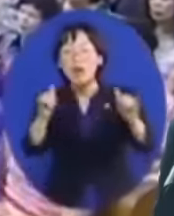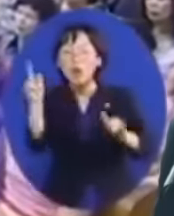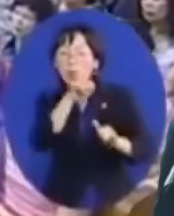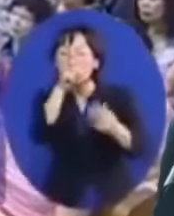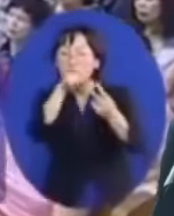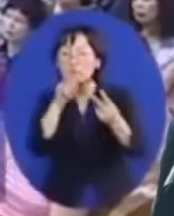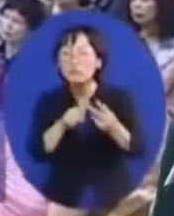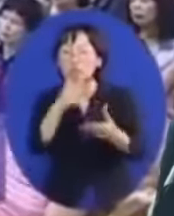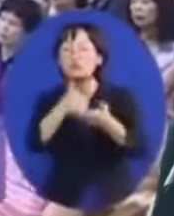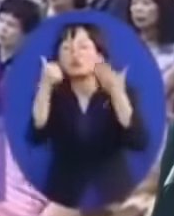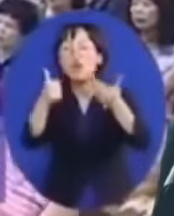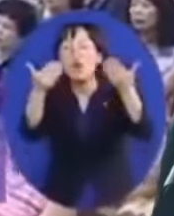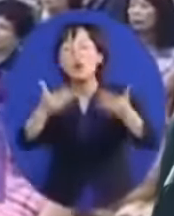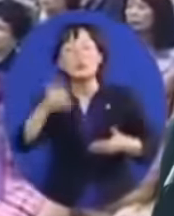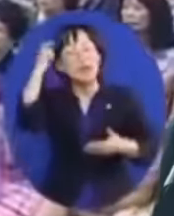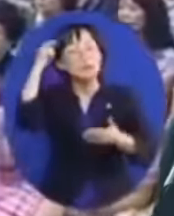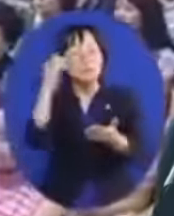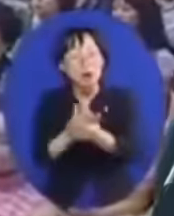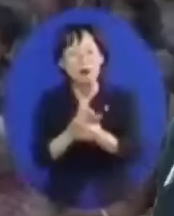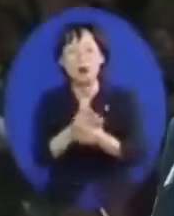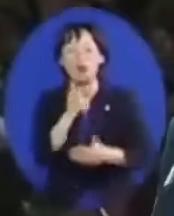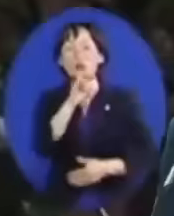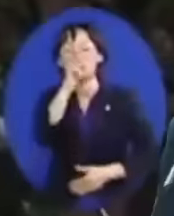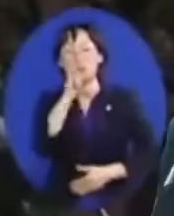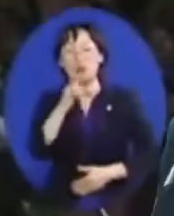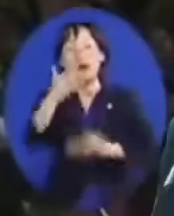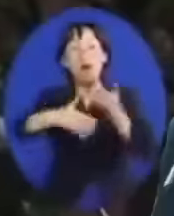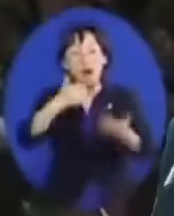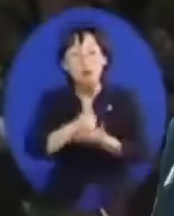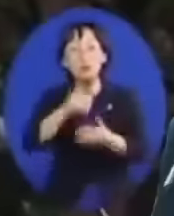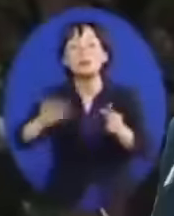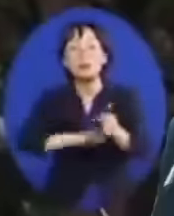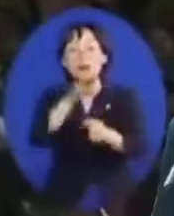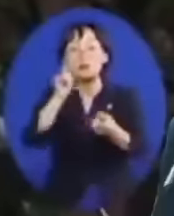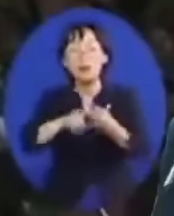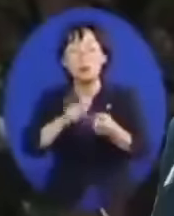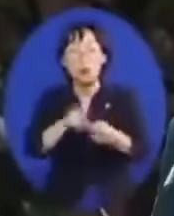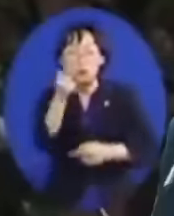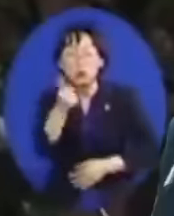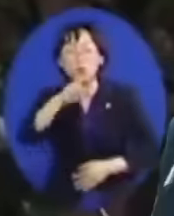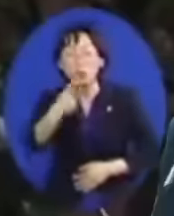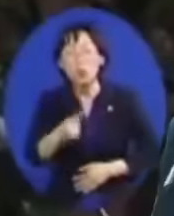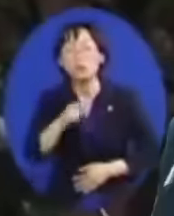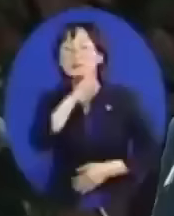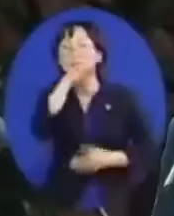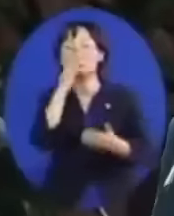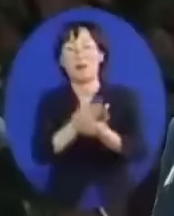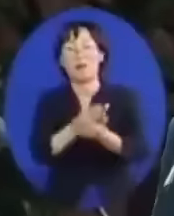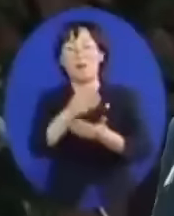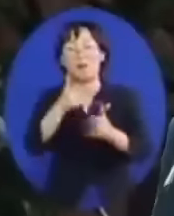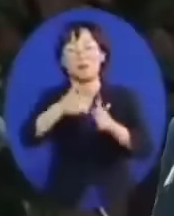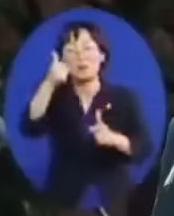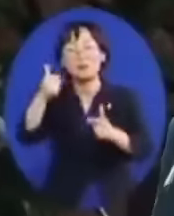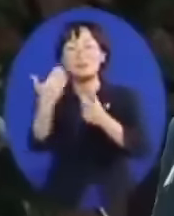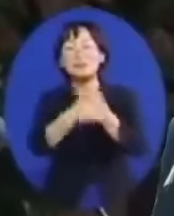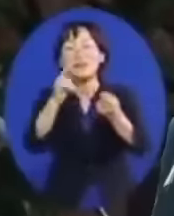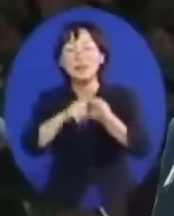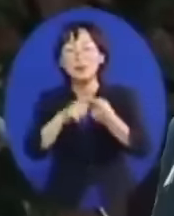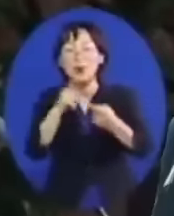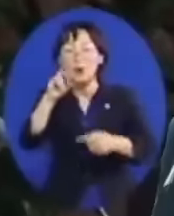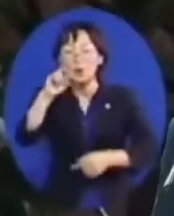죽게 얻기를 생각하지 말라고 말하는 것입니다. 하나님의 사랑에 대해서 조금도 의심하지 말고 예수님의 은혜에 대해서 조금도 의심하지